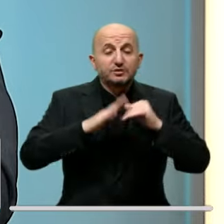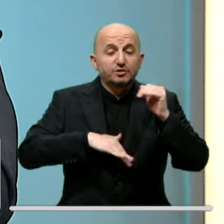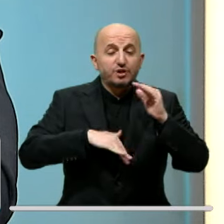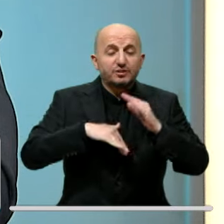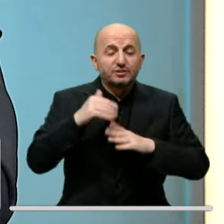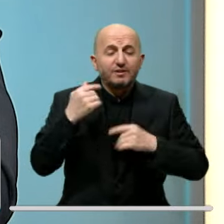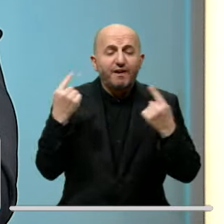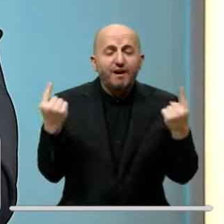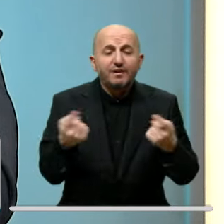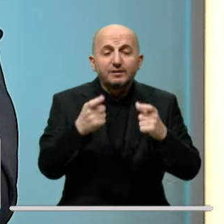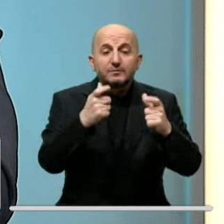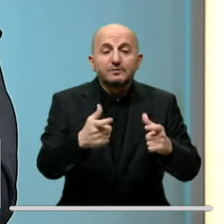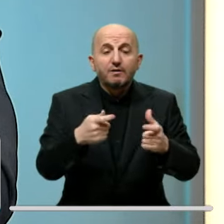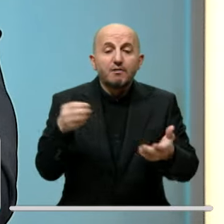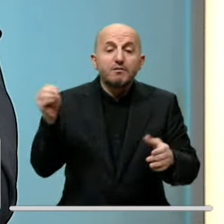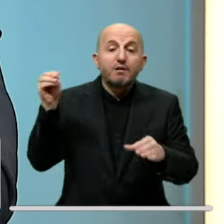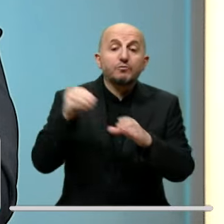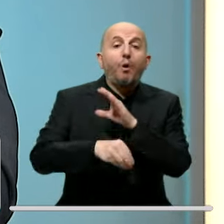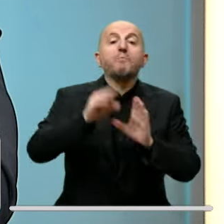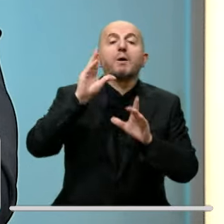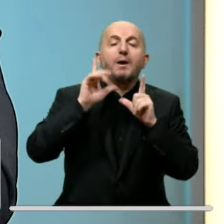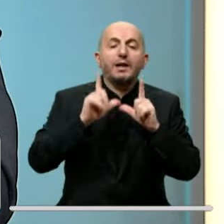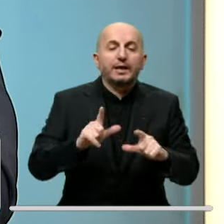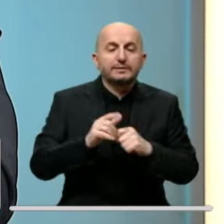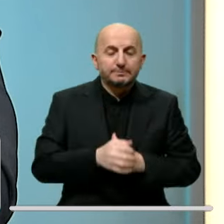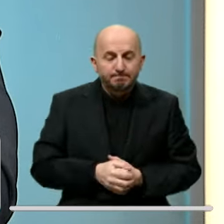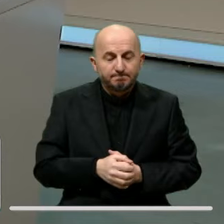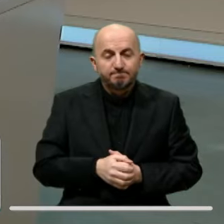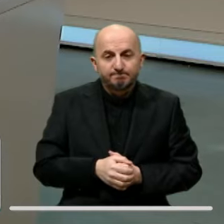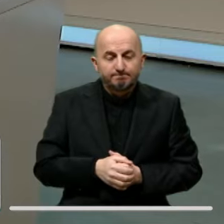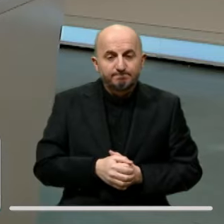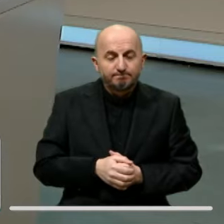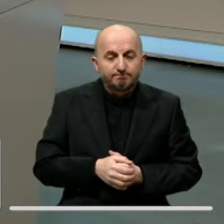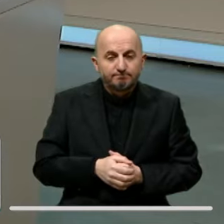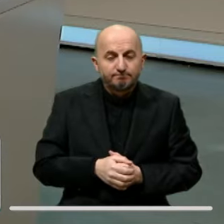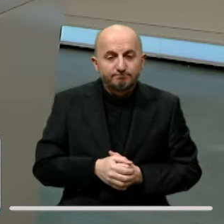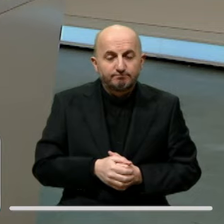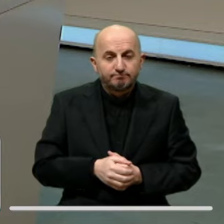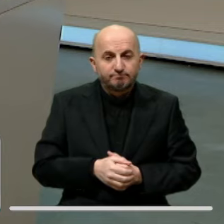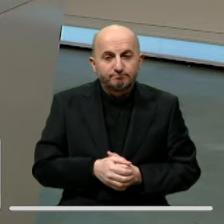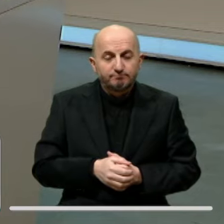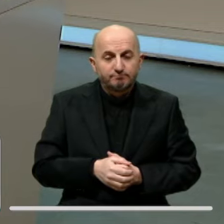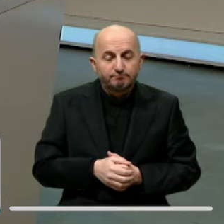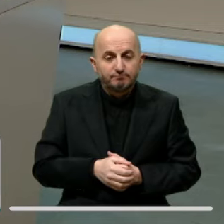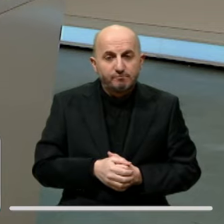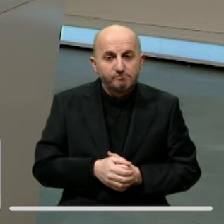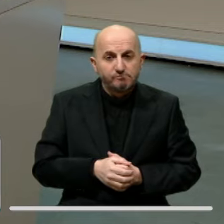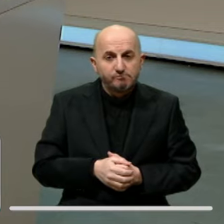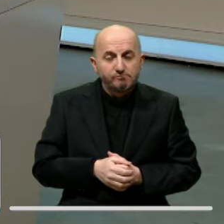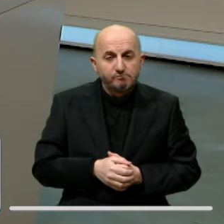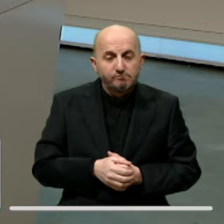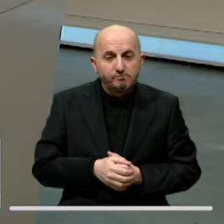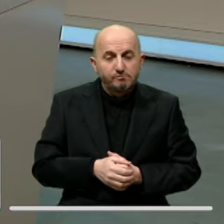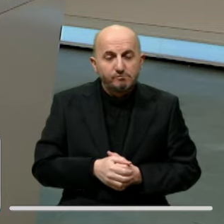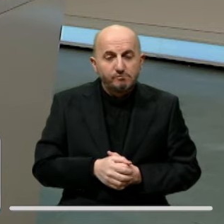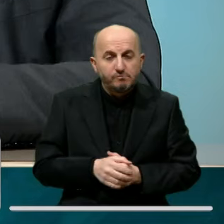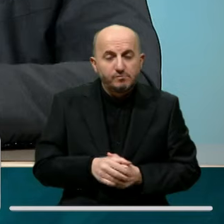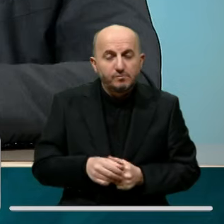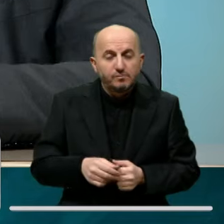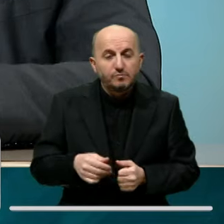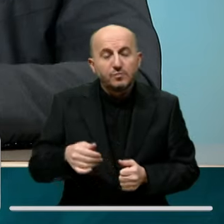veya herhangi bir yerine sokmamak lazım. Peki burada Murat Bey o zaman bu hayrı yapmaktan vaz mı geçsin